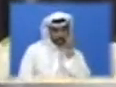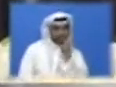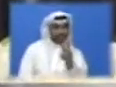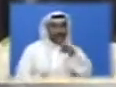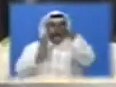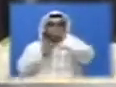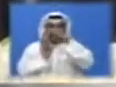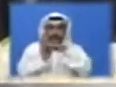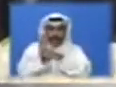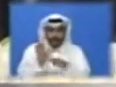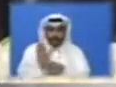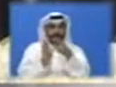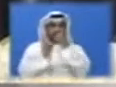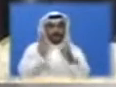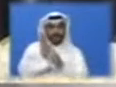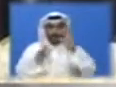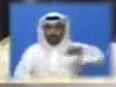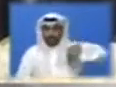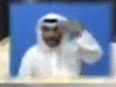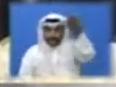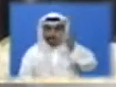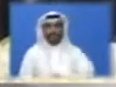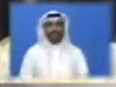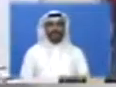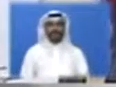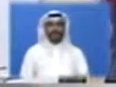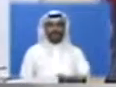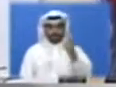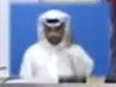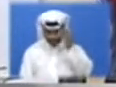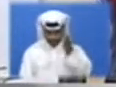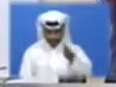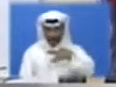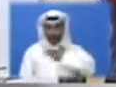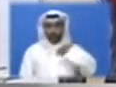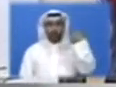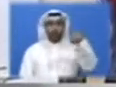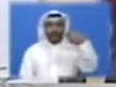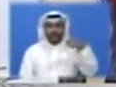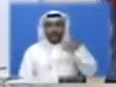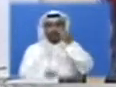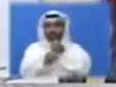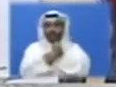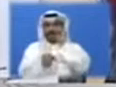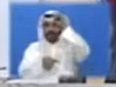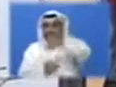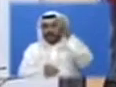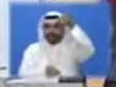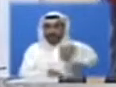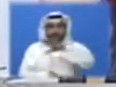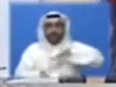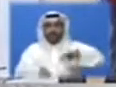إلى البرامج المستقبلية. أن وزارات وأجهزة ودواوين الخدمة المدنية والموارد